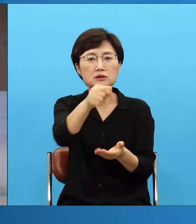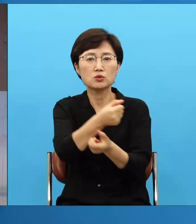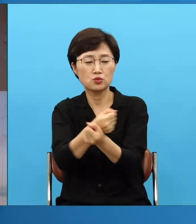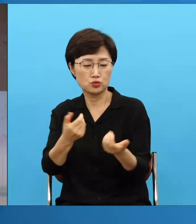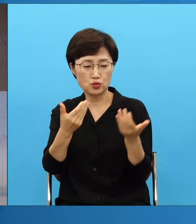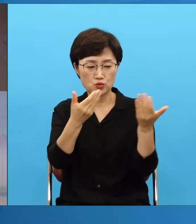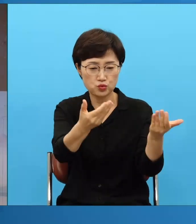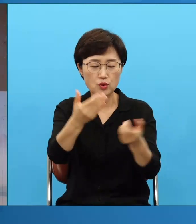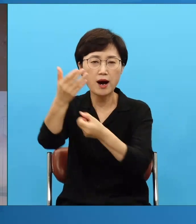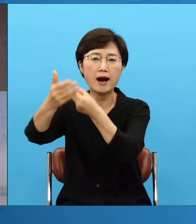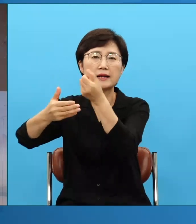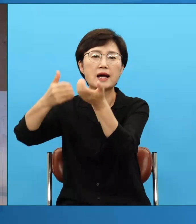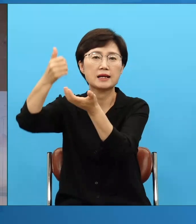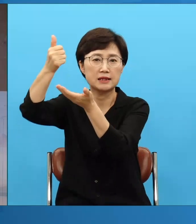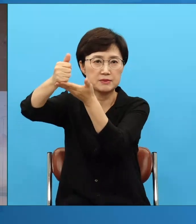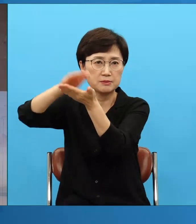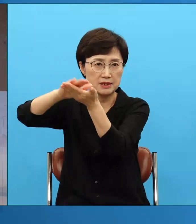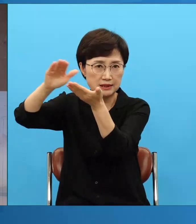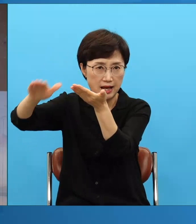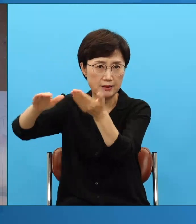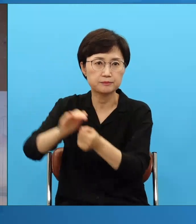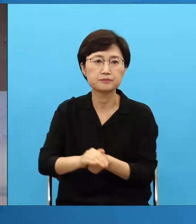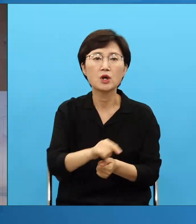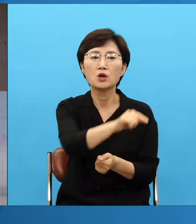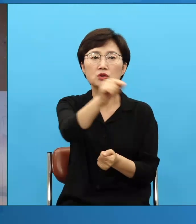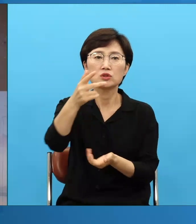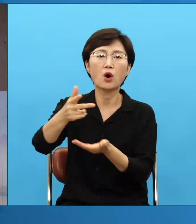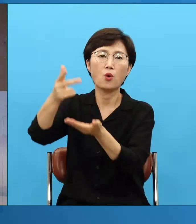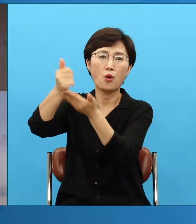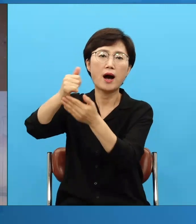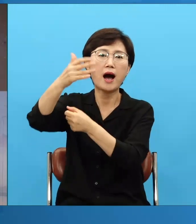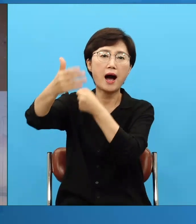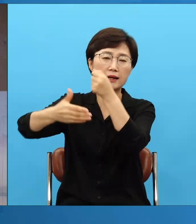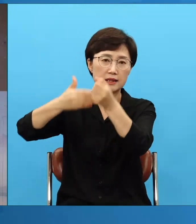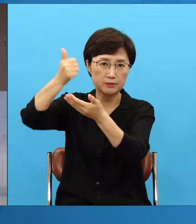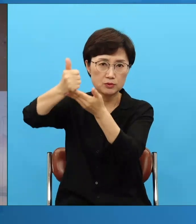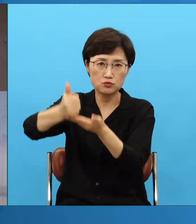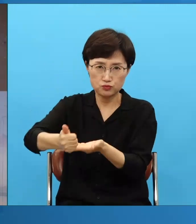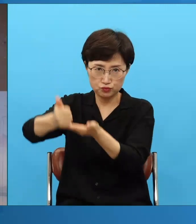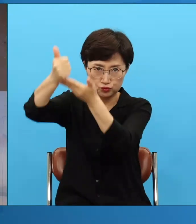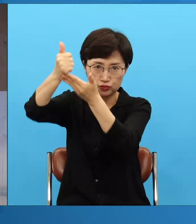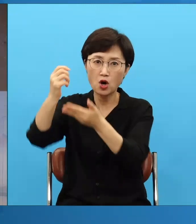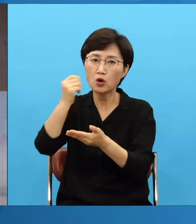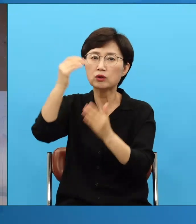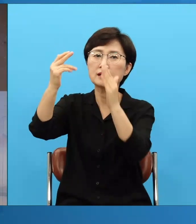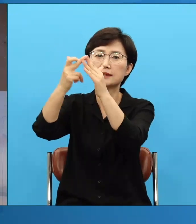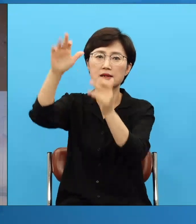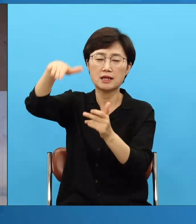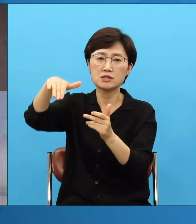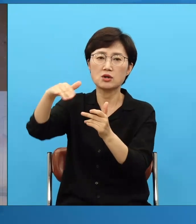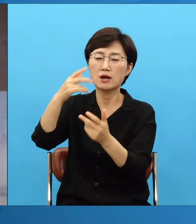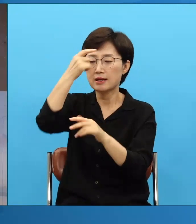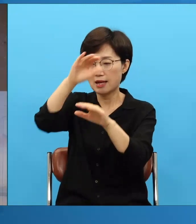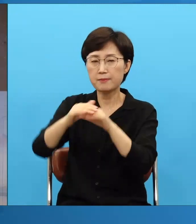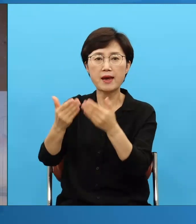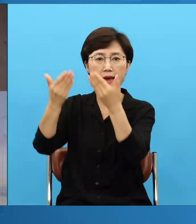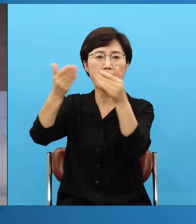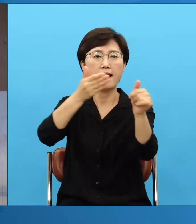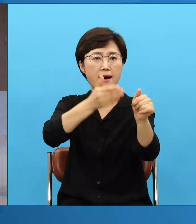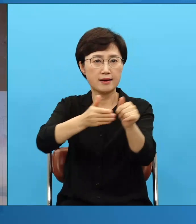너희는 여호와 우리 하나님을 높이고 그 성산에서